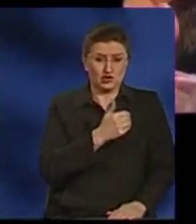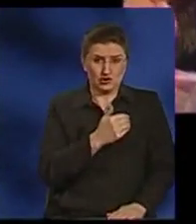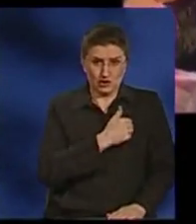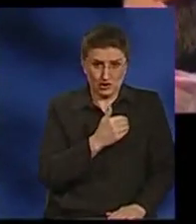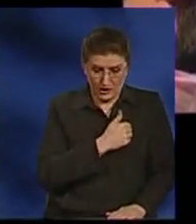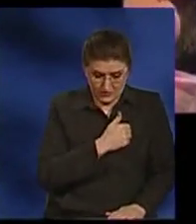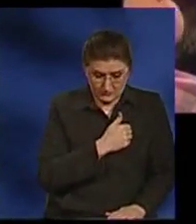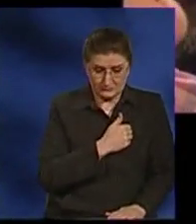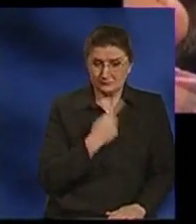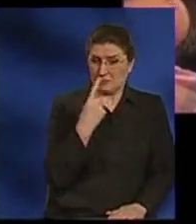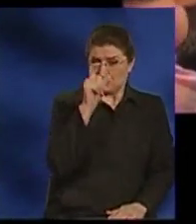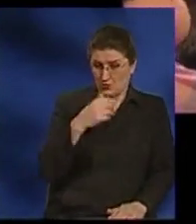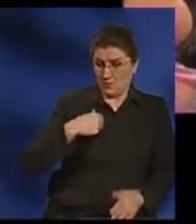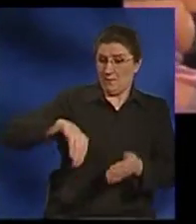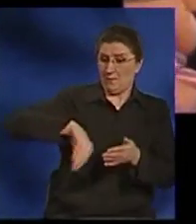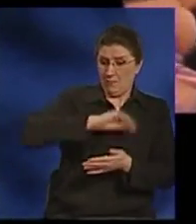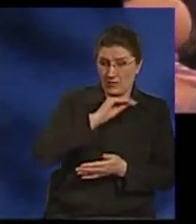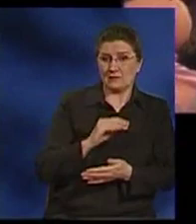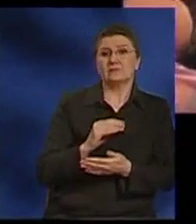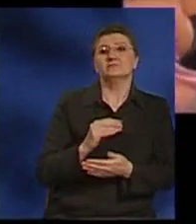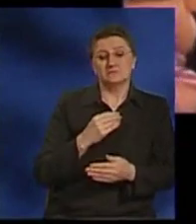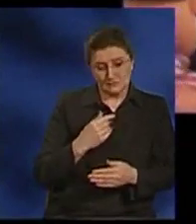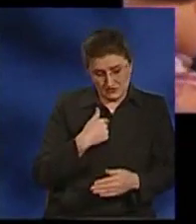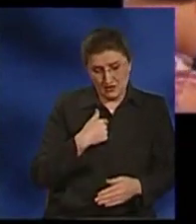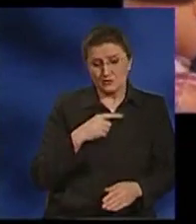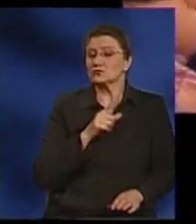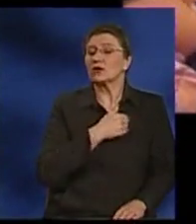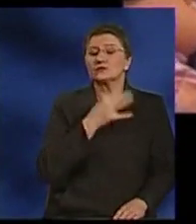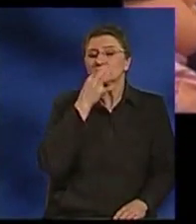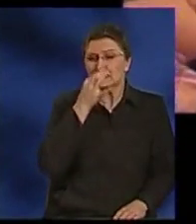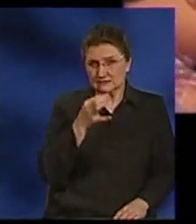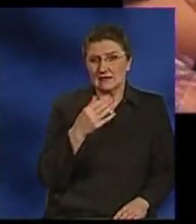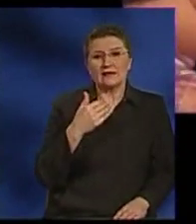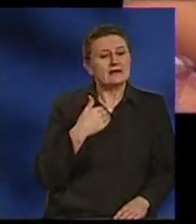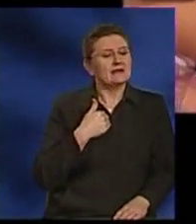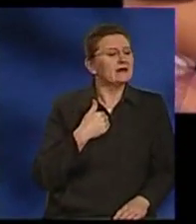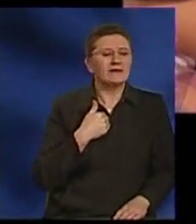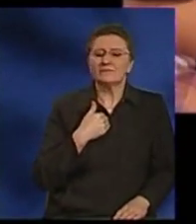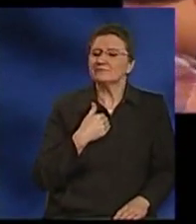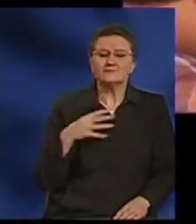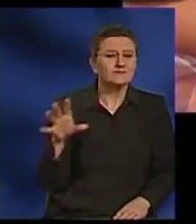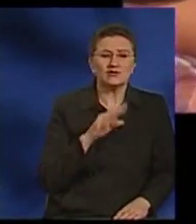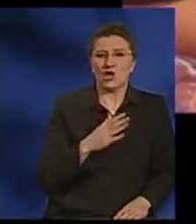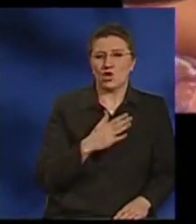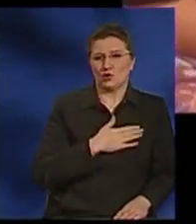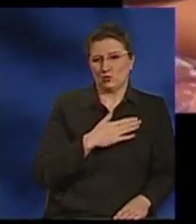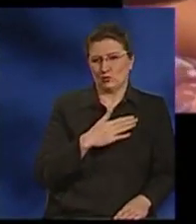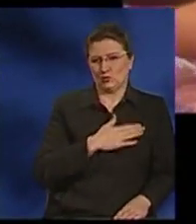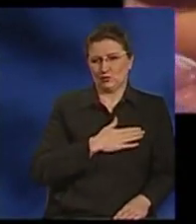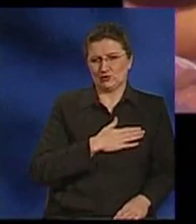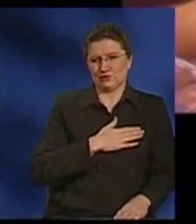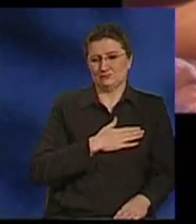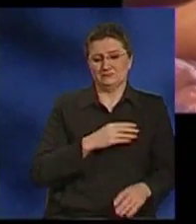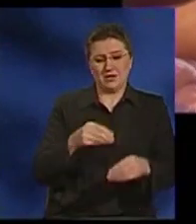стать моим первым покупателем, я знаете, что вам скажу? Что я от всего сердца, от всей души отдаю